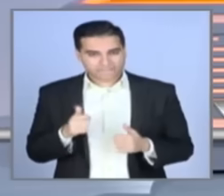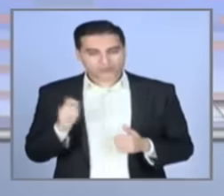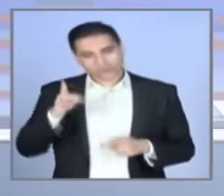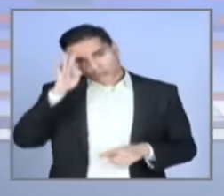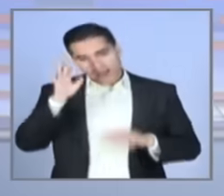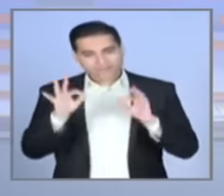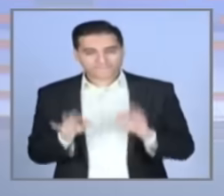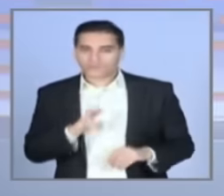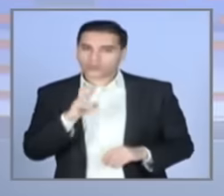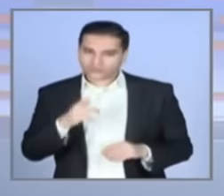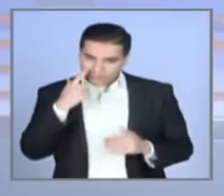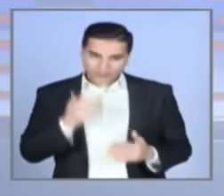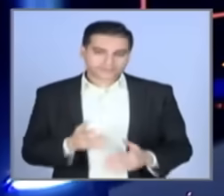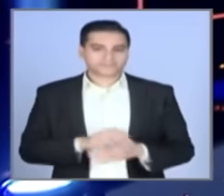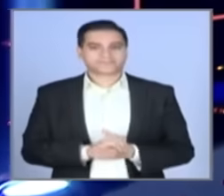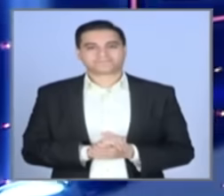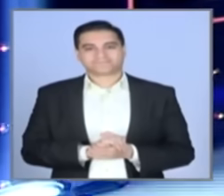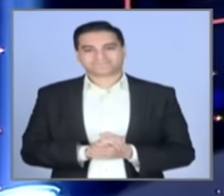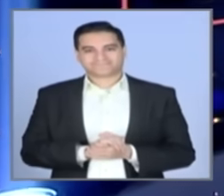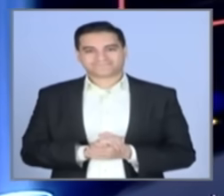سرعة البديعة، والسؤال هو